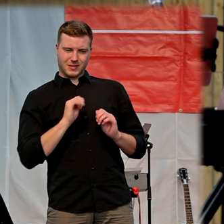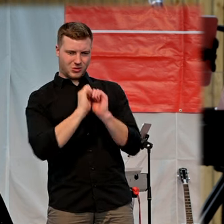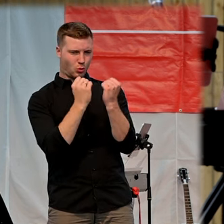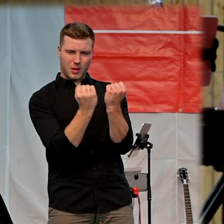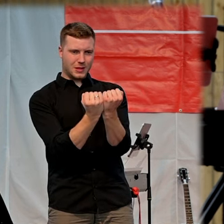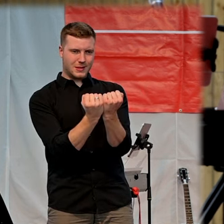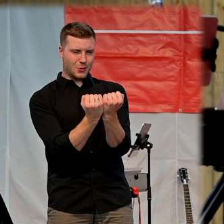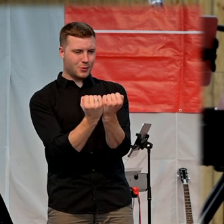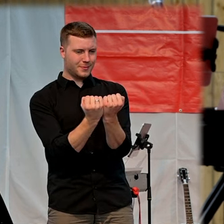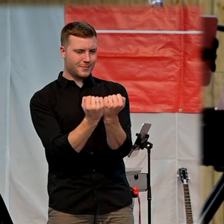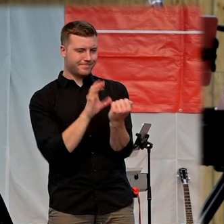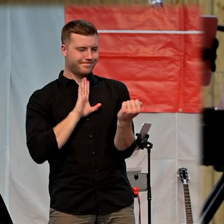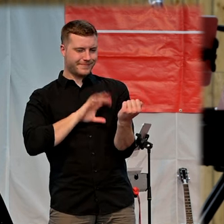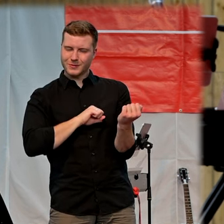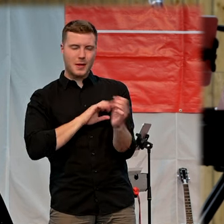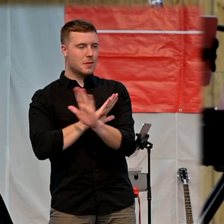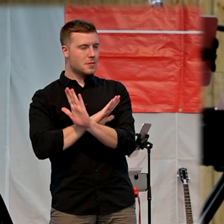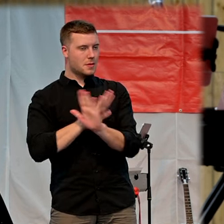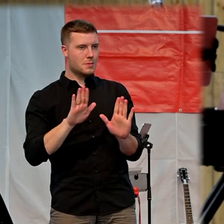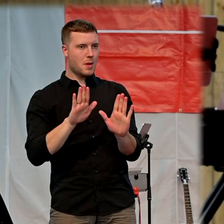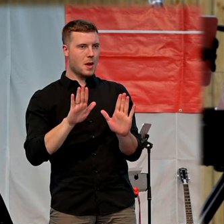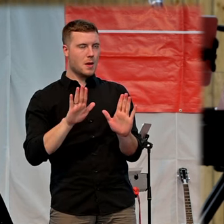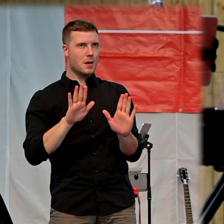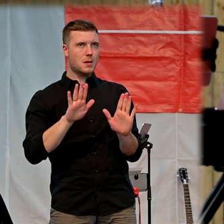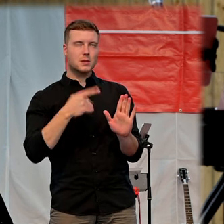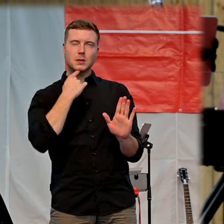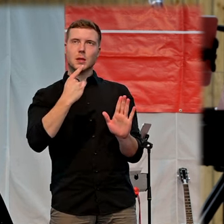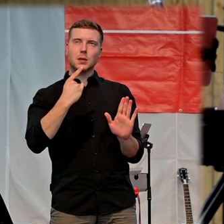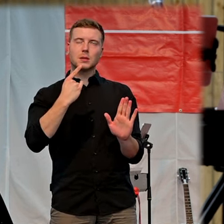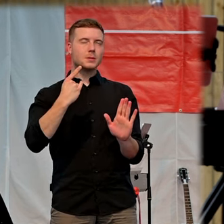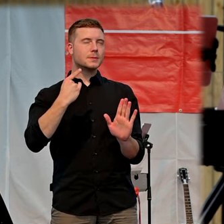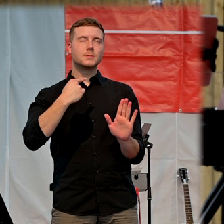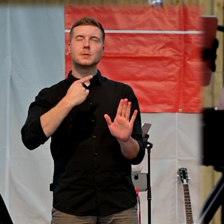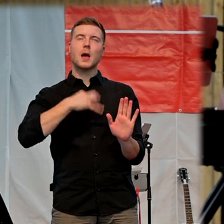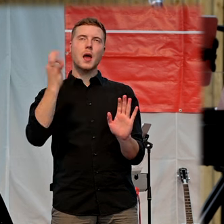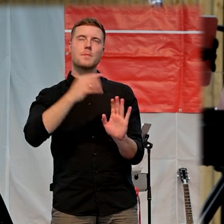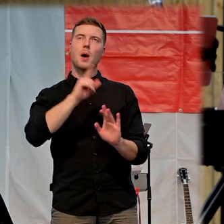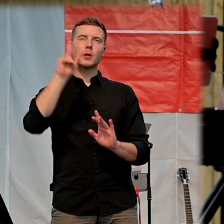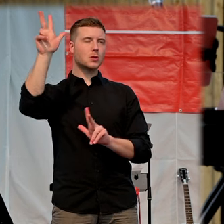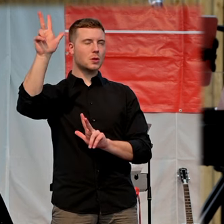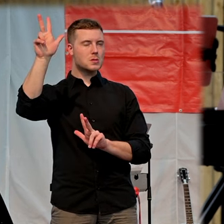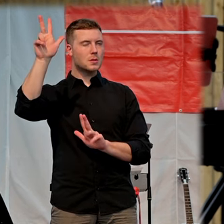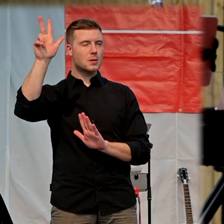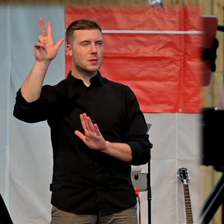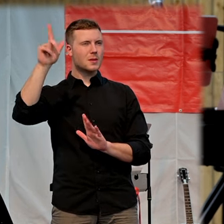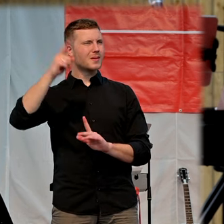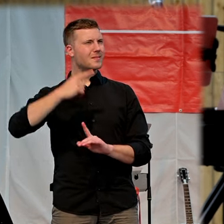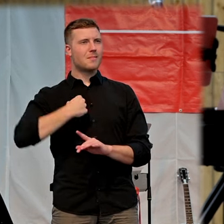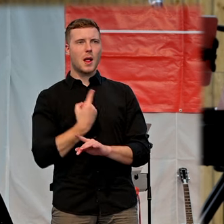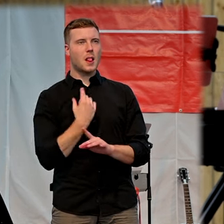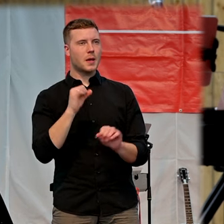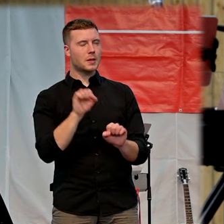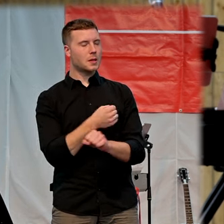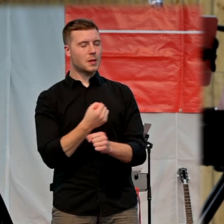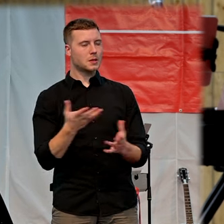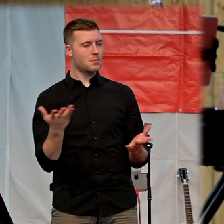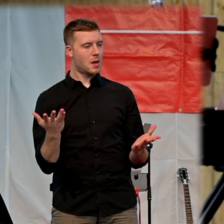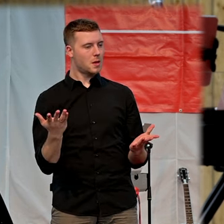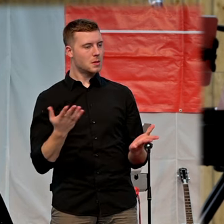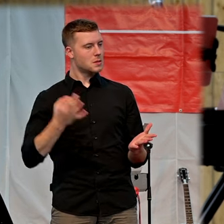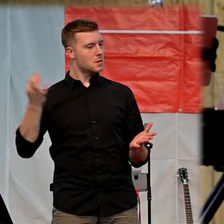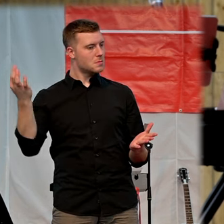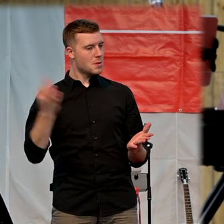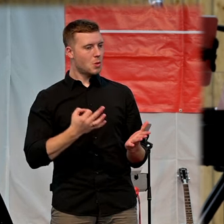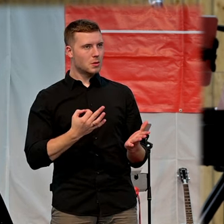Ich brauche Gott, und zwar mit aller Kraft. Ich kann nicht mehr alleine leben, jetzt durch